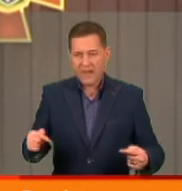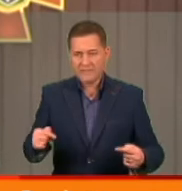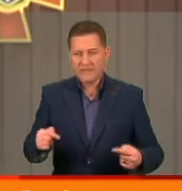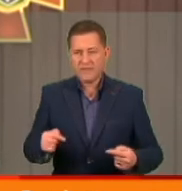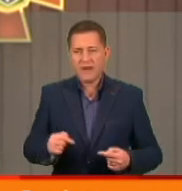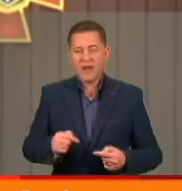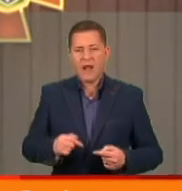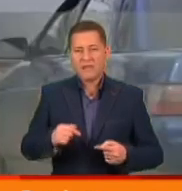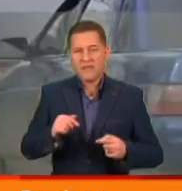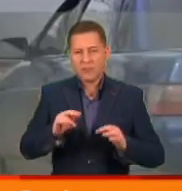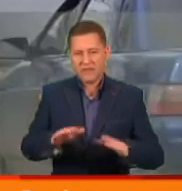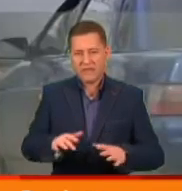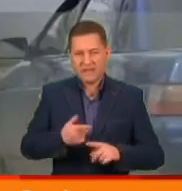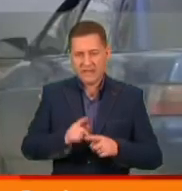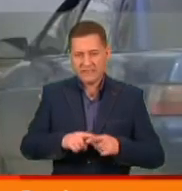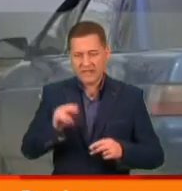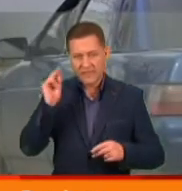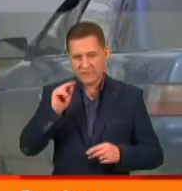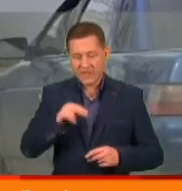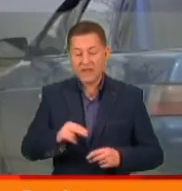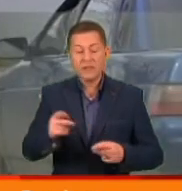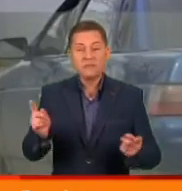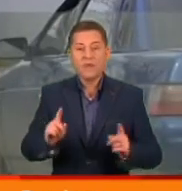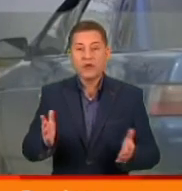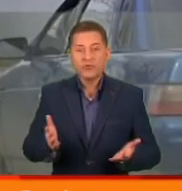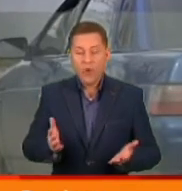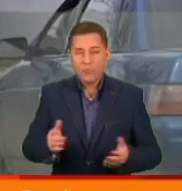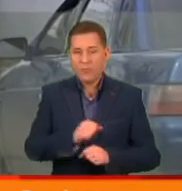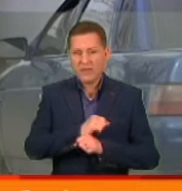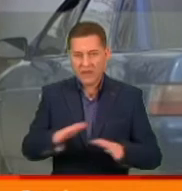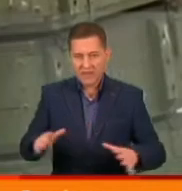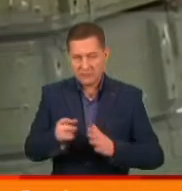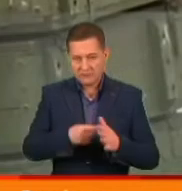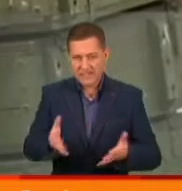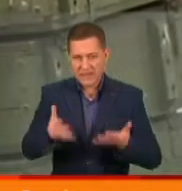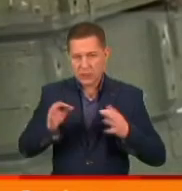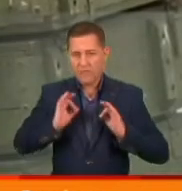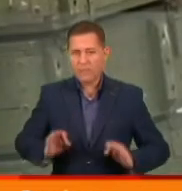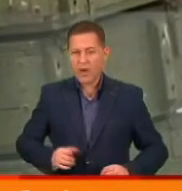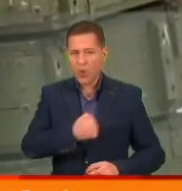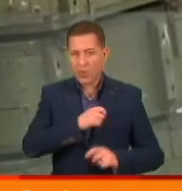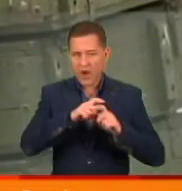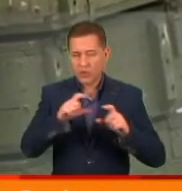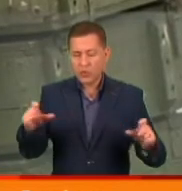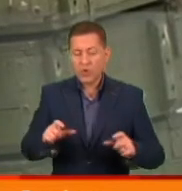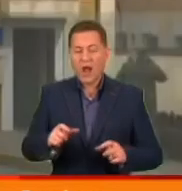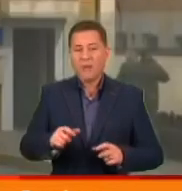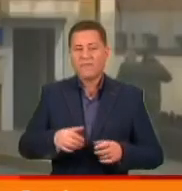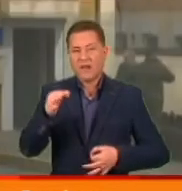до проведення стрільби. На чому саме підірвалися нацгвардійці, з'ясовує військова прокуратура. Кримінальну